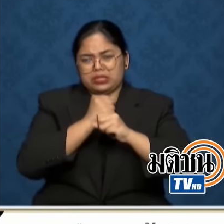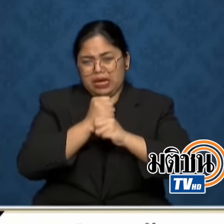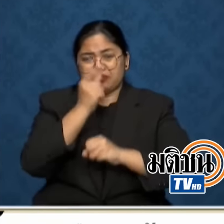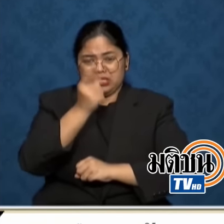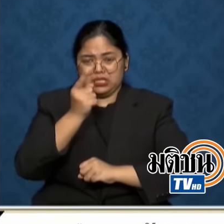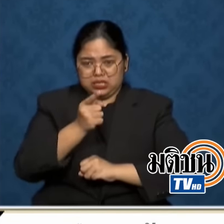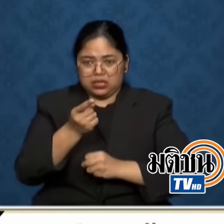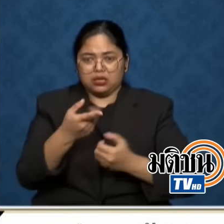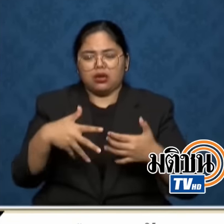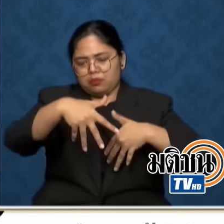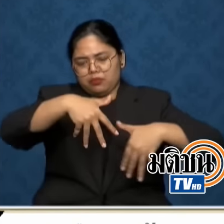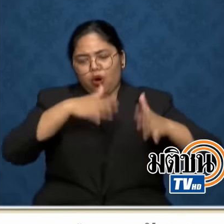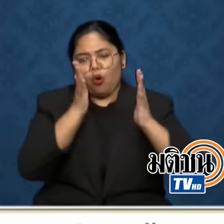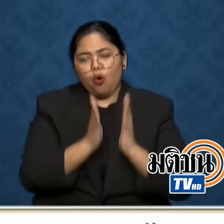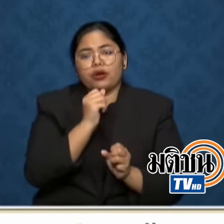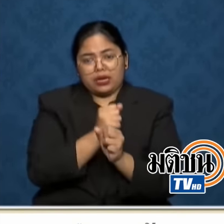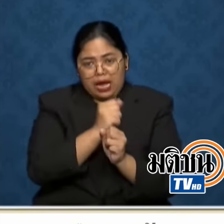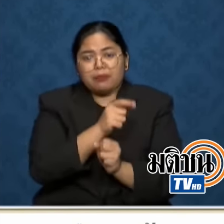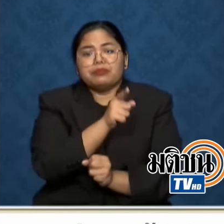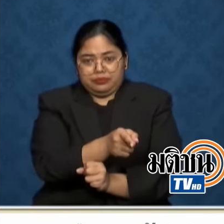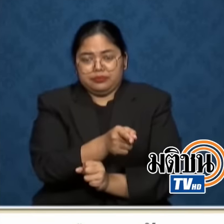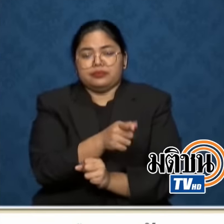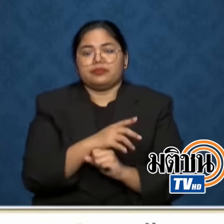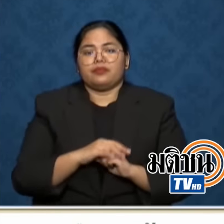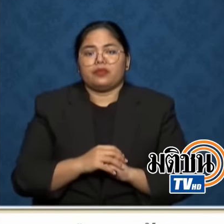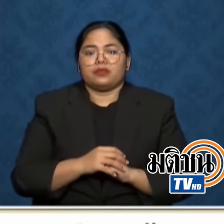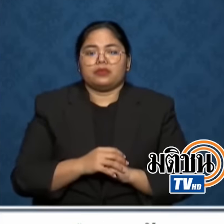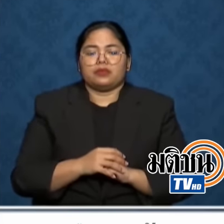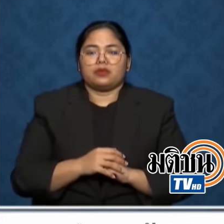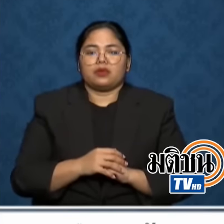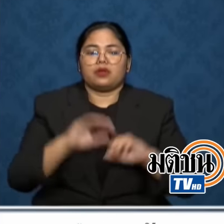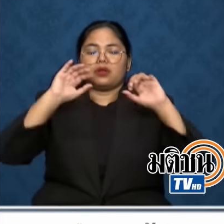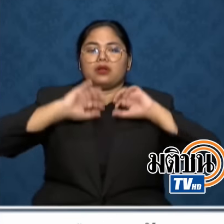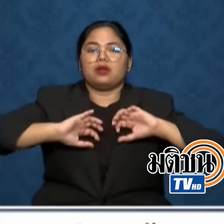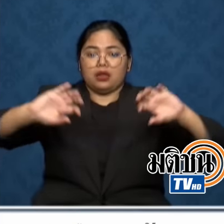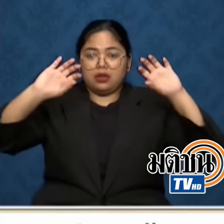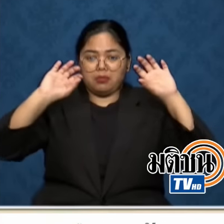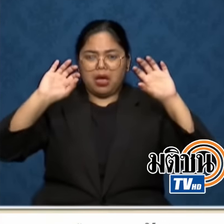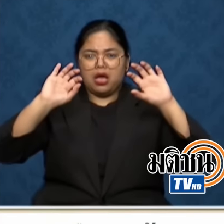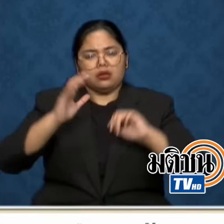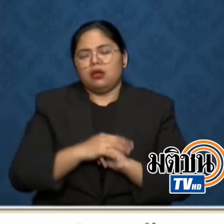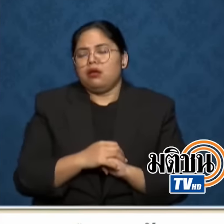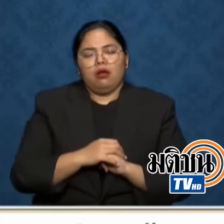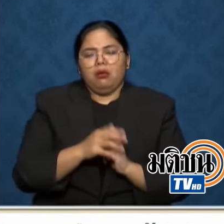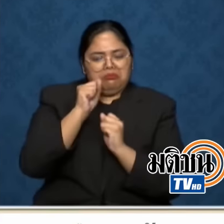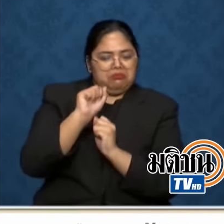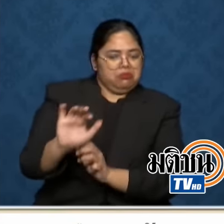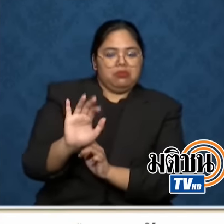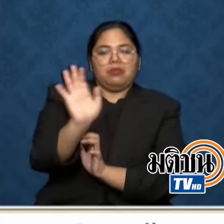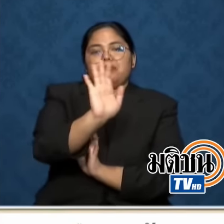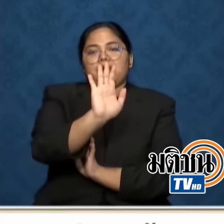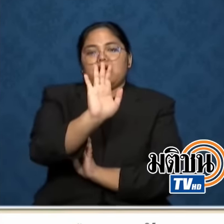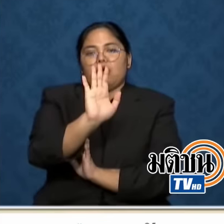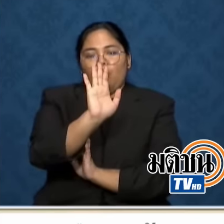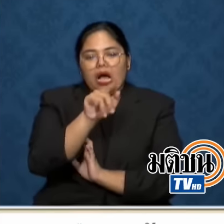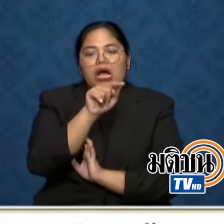คุกคีกลับมาหลายท่านนะครับผมว่ารัฐบาลอย่าปฏิเสธเลยครับคำว่าซอฟต์พาวเวอร์ว่